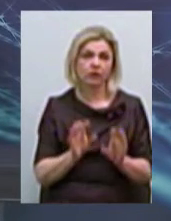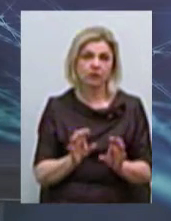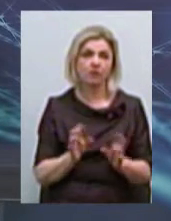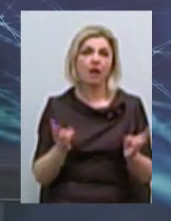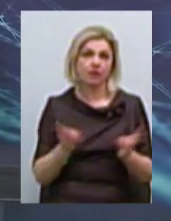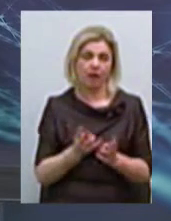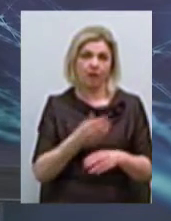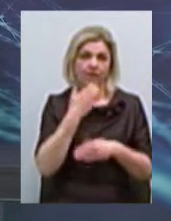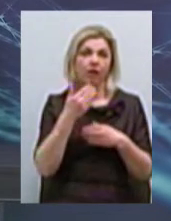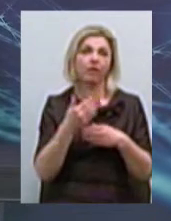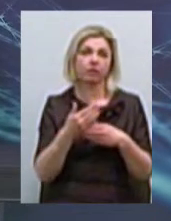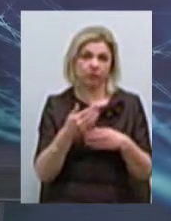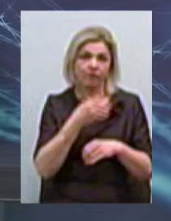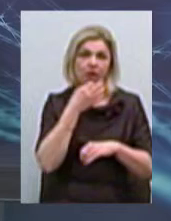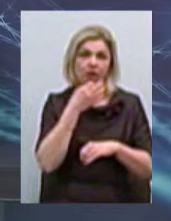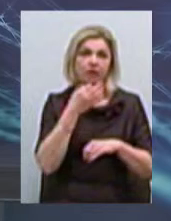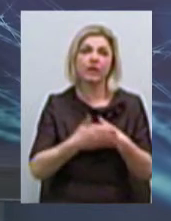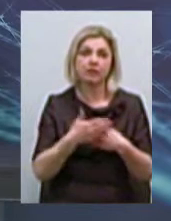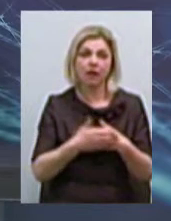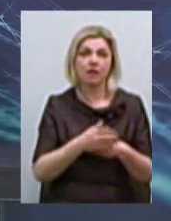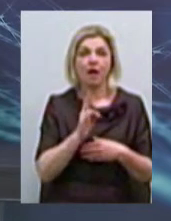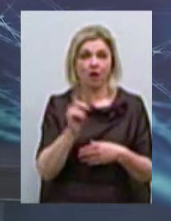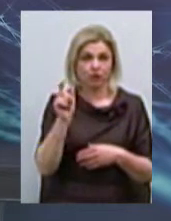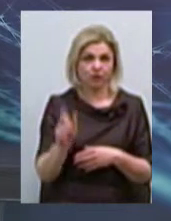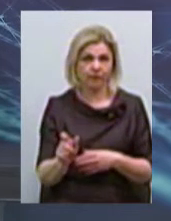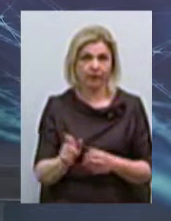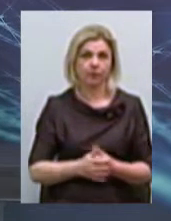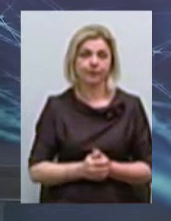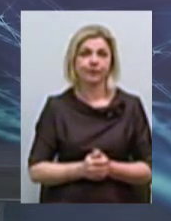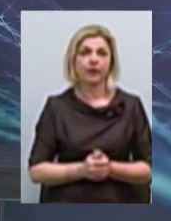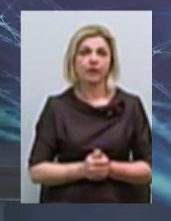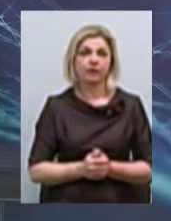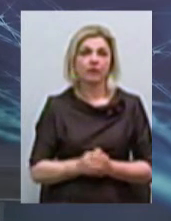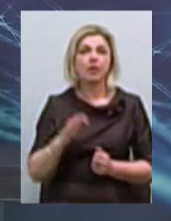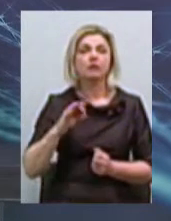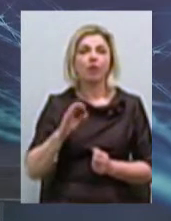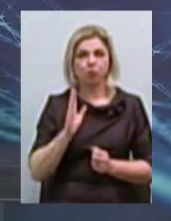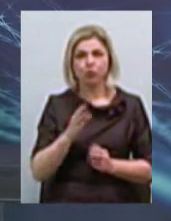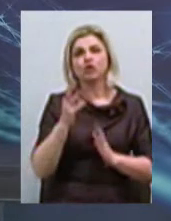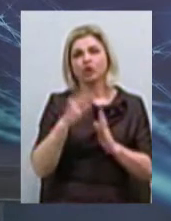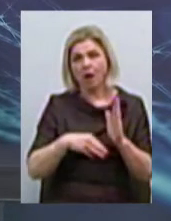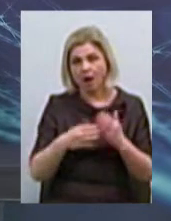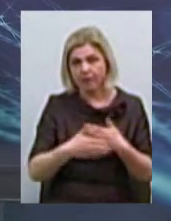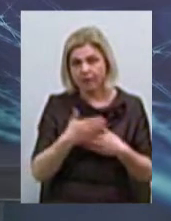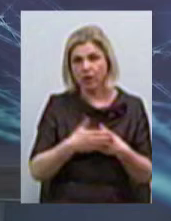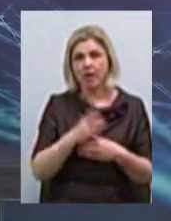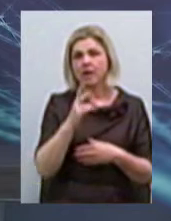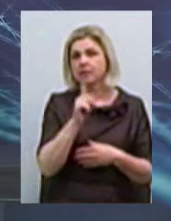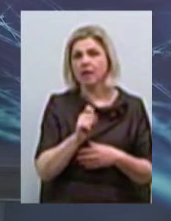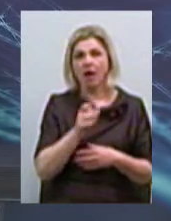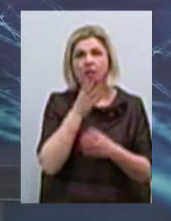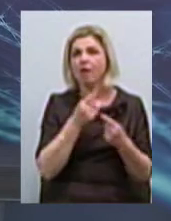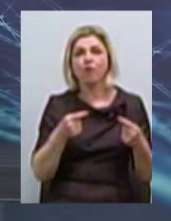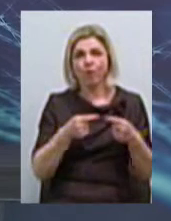передбачена відповідальність. До фізичної особи застосовується штрафна санкція за несвоєчасне